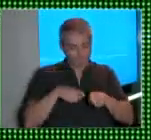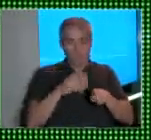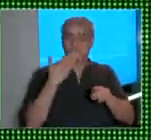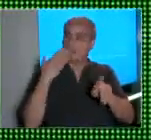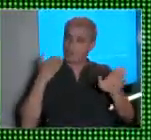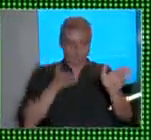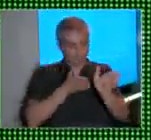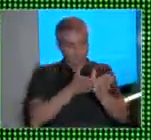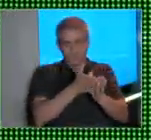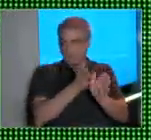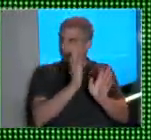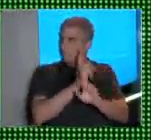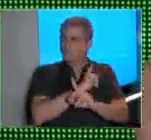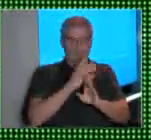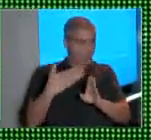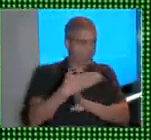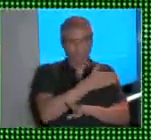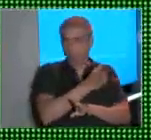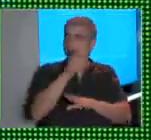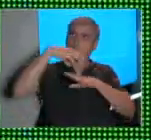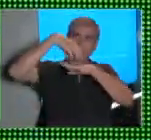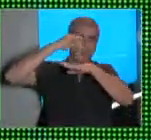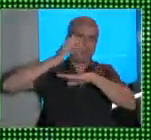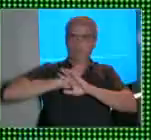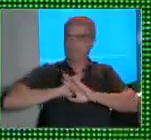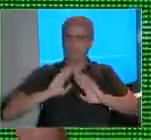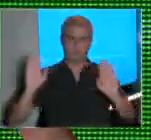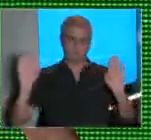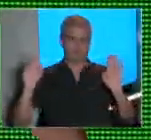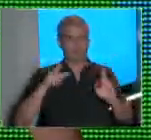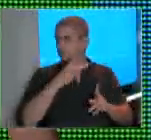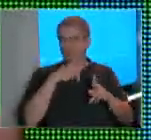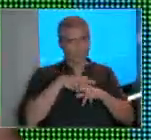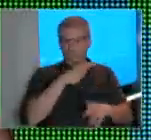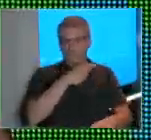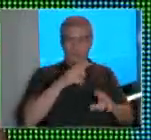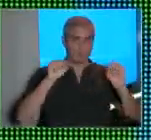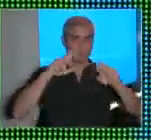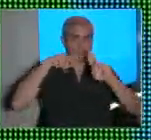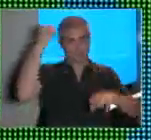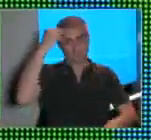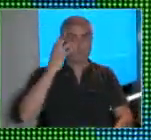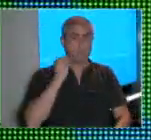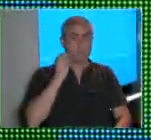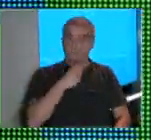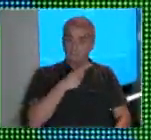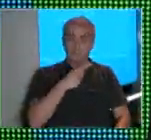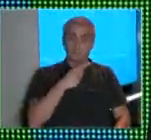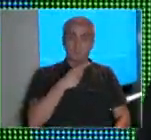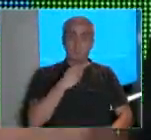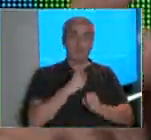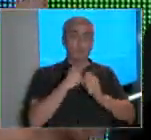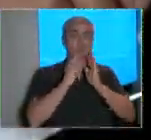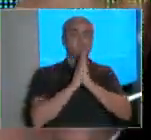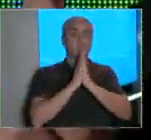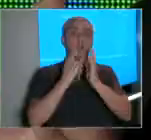לכותל, ובשום פנים ואופן לא חוצה אל מתחת להר הבית. אבל זה לא הפריע לנשיא הרשות הפלסטינית יאסר ערפאת לצאת